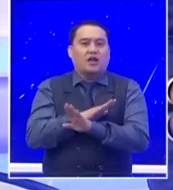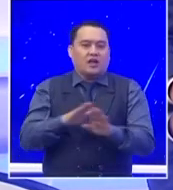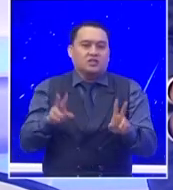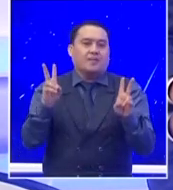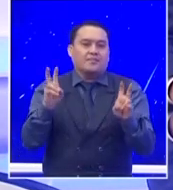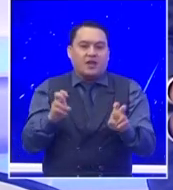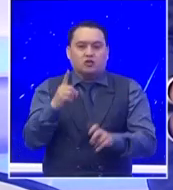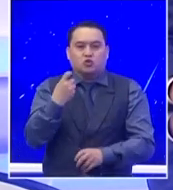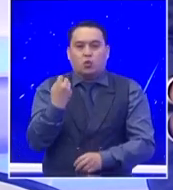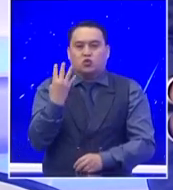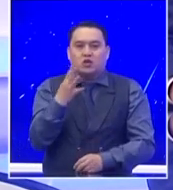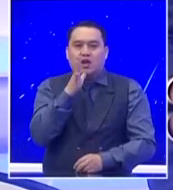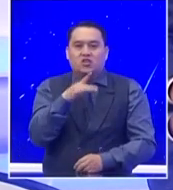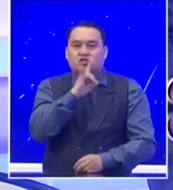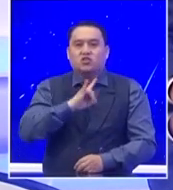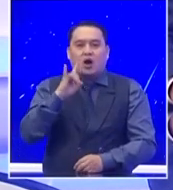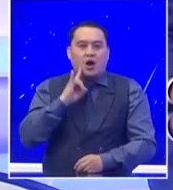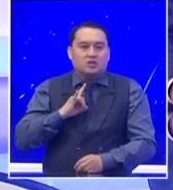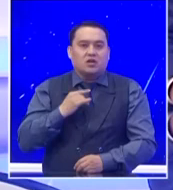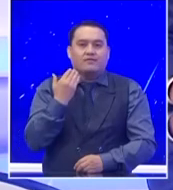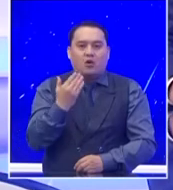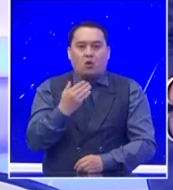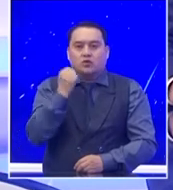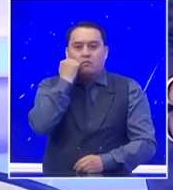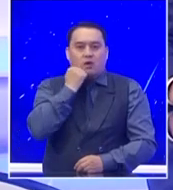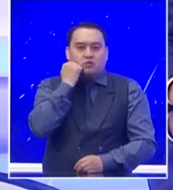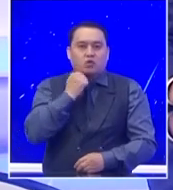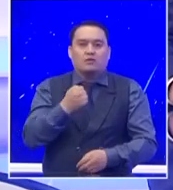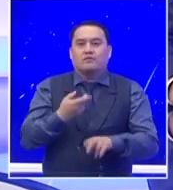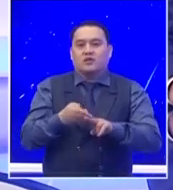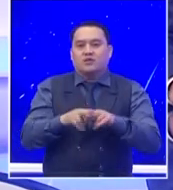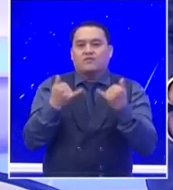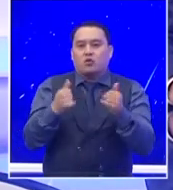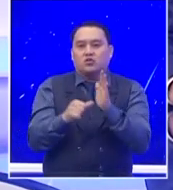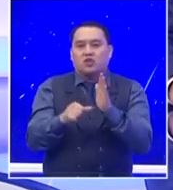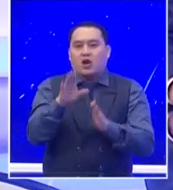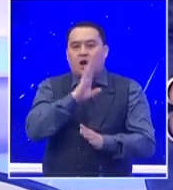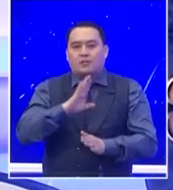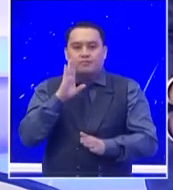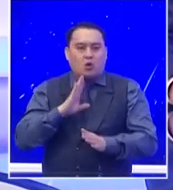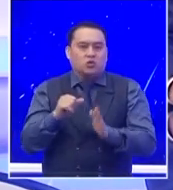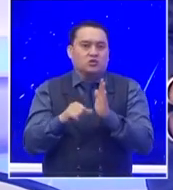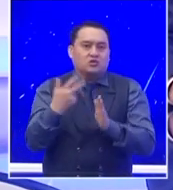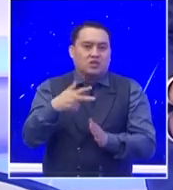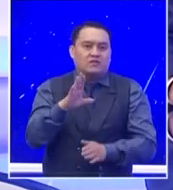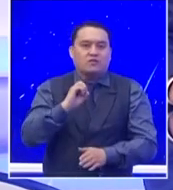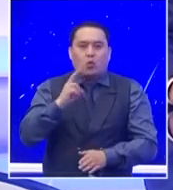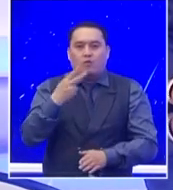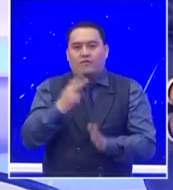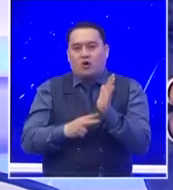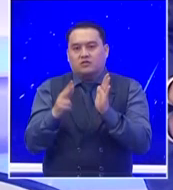Такой девиз у 104-летней жительницы города Текели Халикен Киздекбайкызы, мать 6 детей, 30 внуков